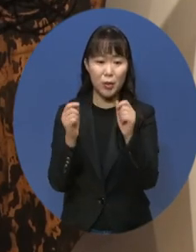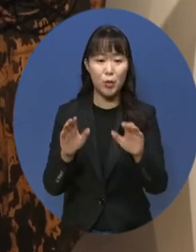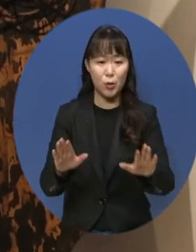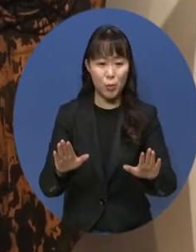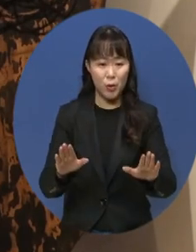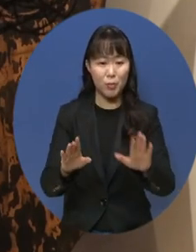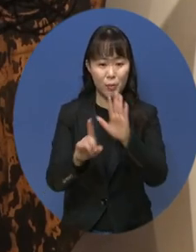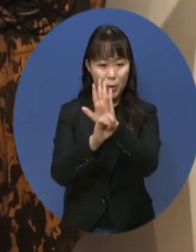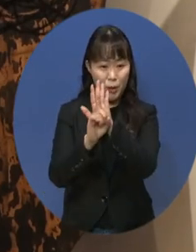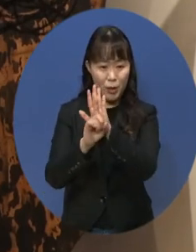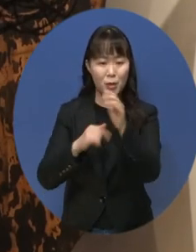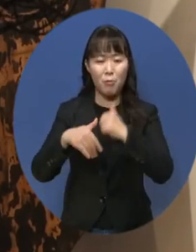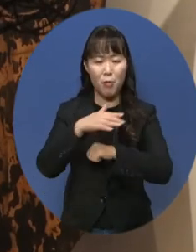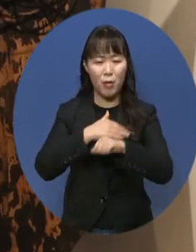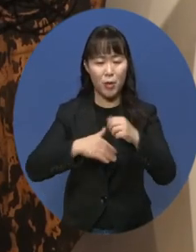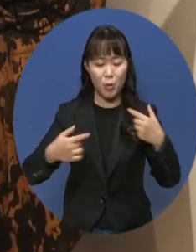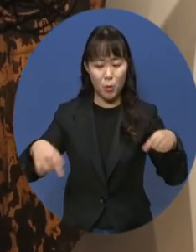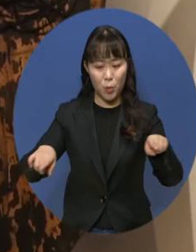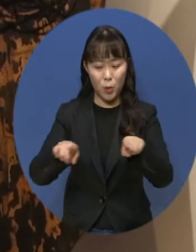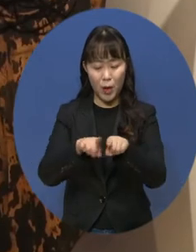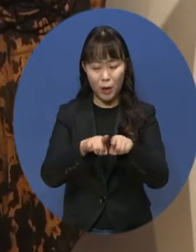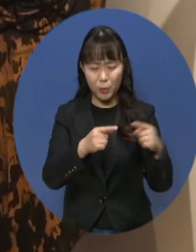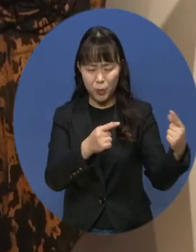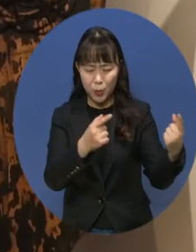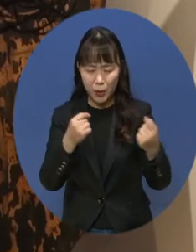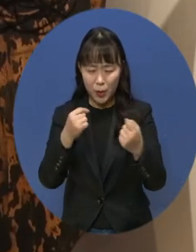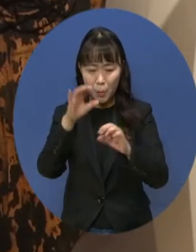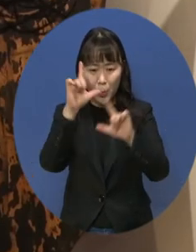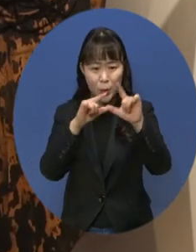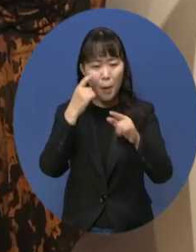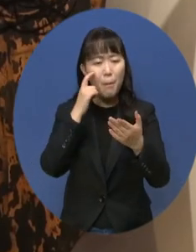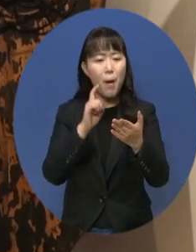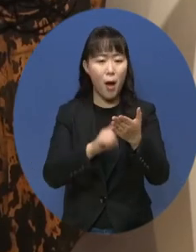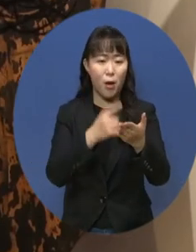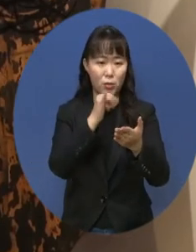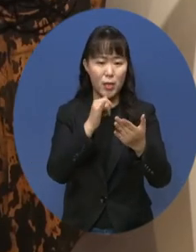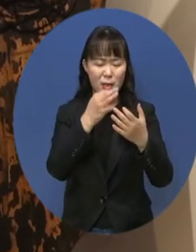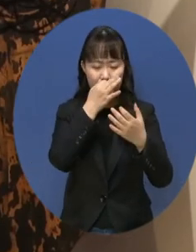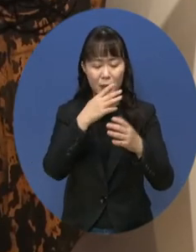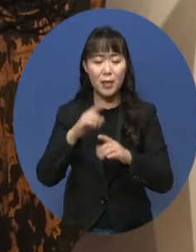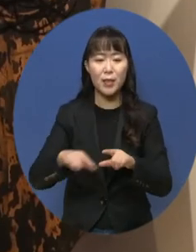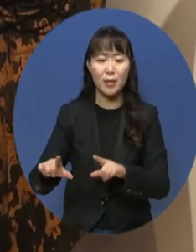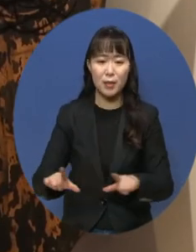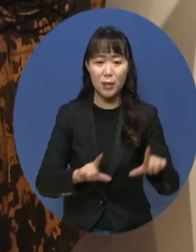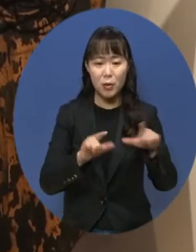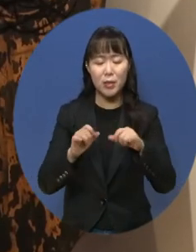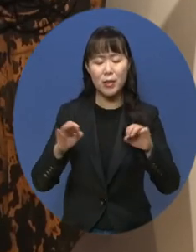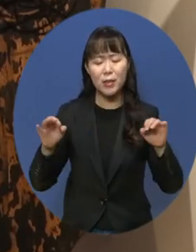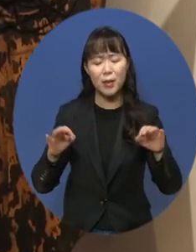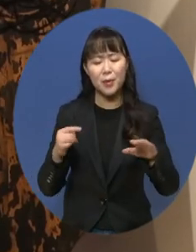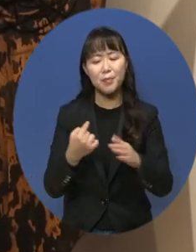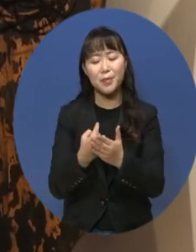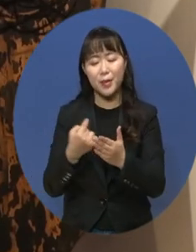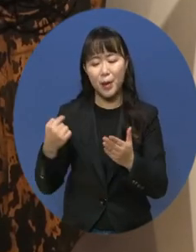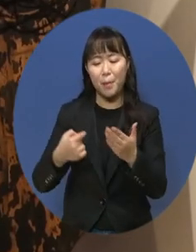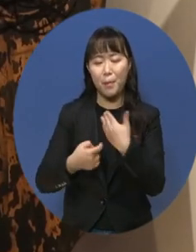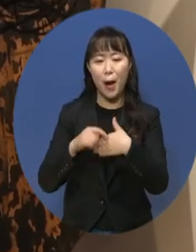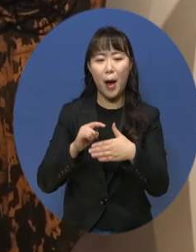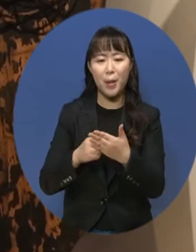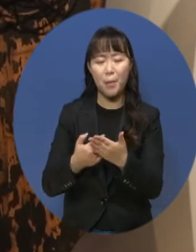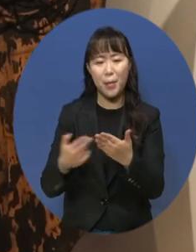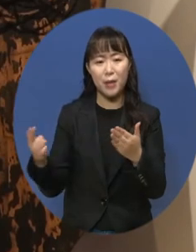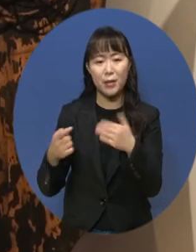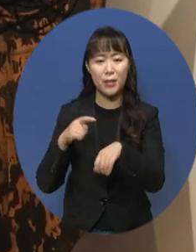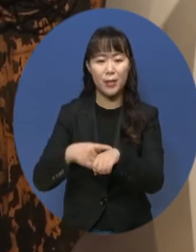전시회는 생태환경의 공통된 모습을 재발견할 수 있게 해 힘든 일상에서 잠시 벗어나 마음을 비우는